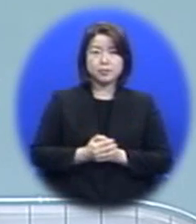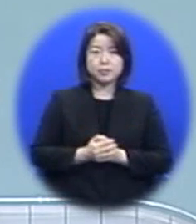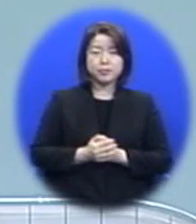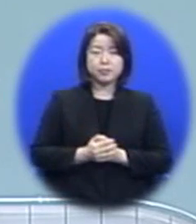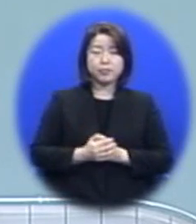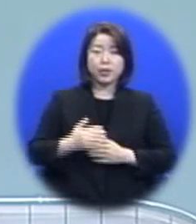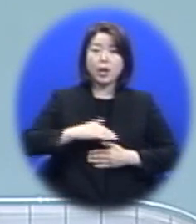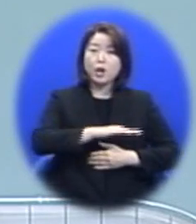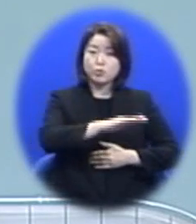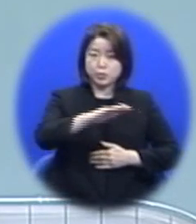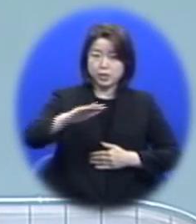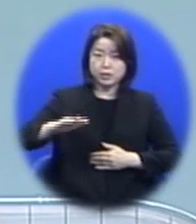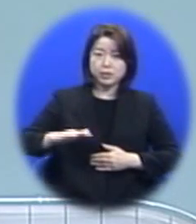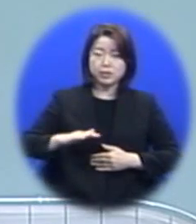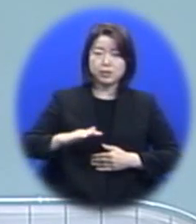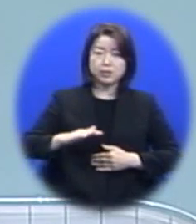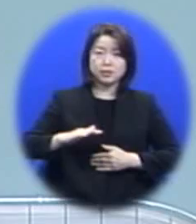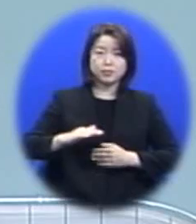우리를